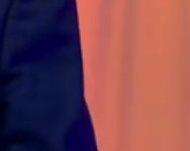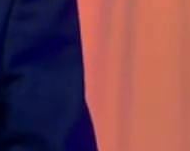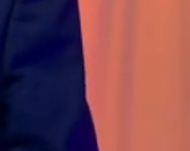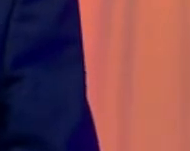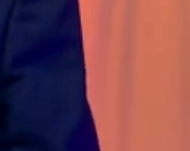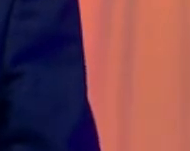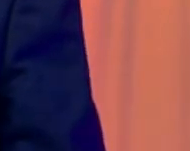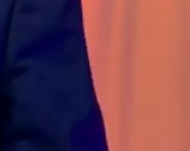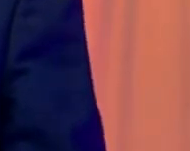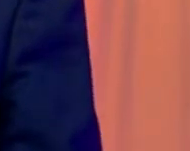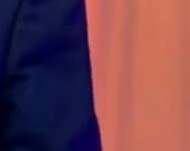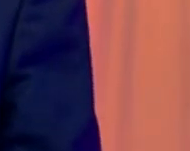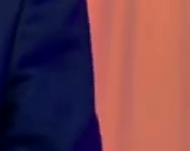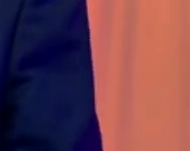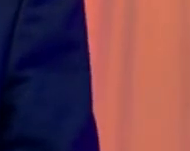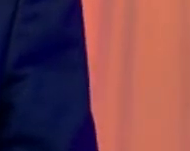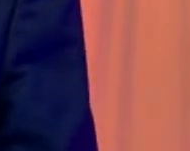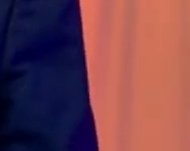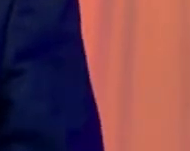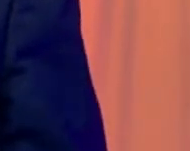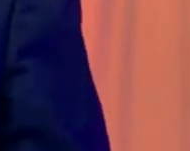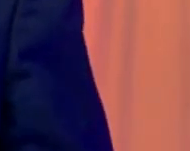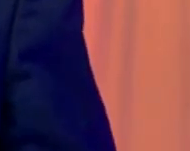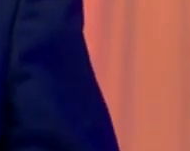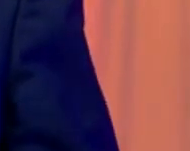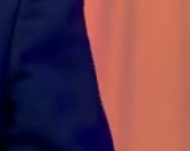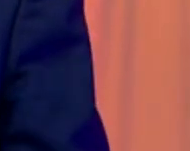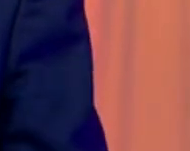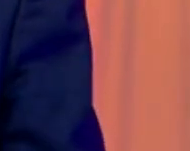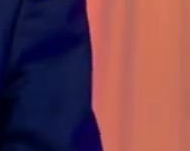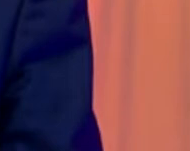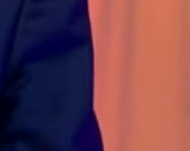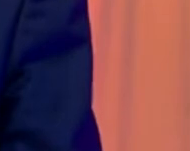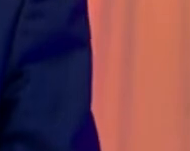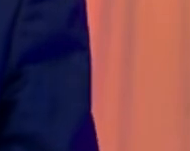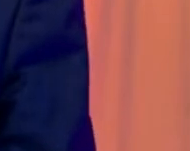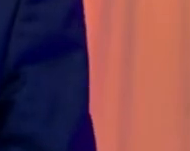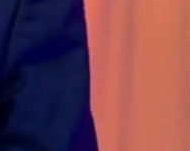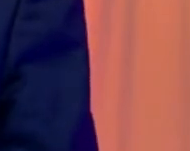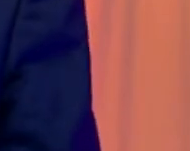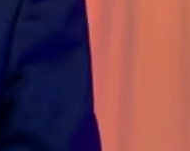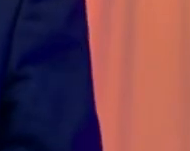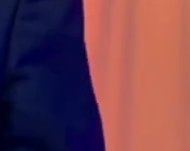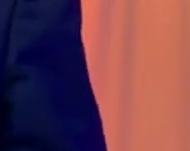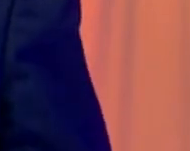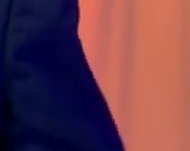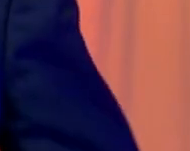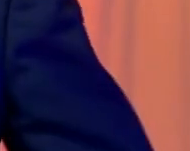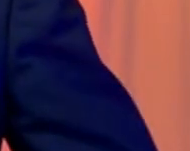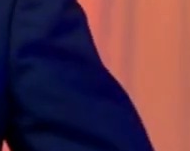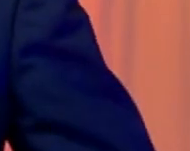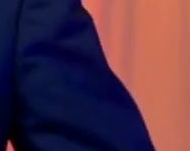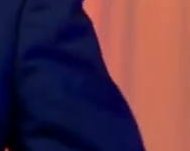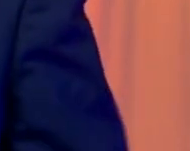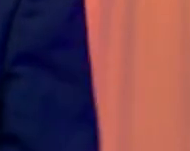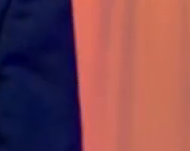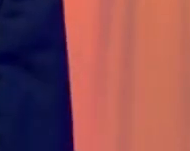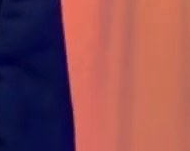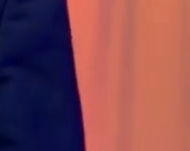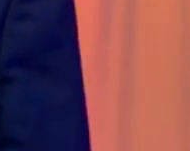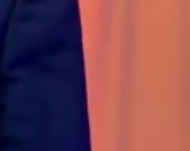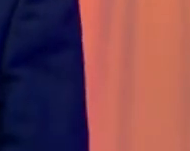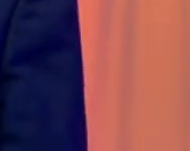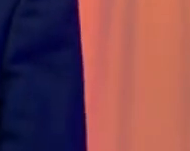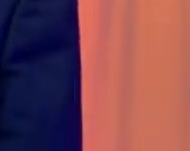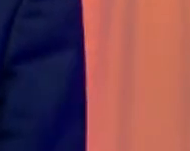Leme Olosinigi. Nimetoka Narok County na hudumu na kanisa la Gospel Revival Center Narok Town. Na asubuhi ya